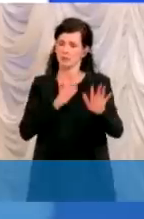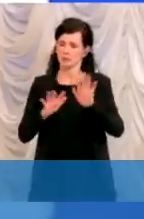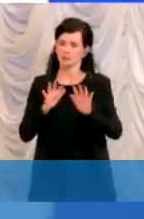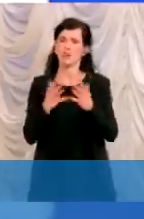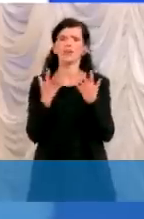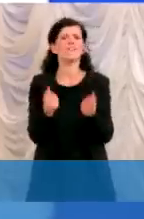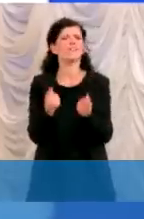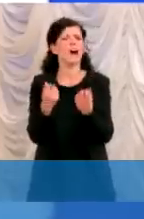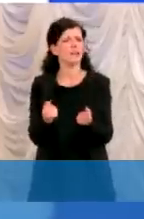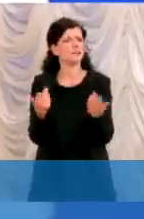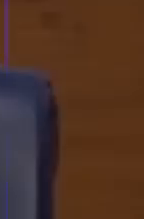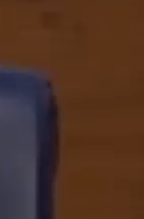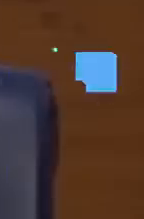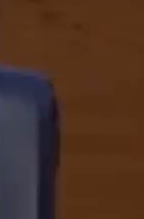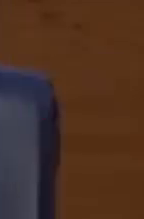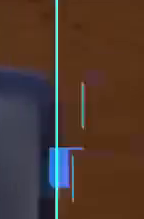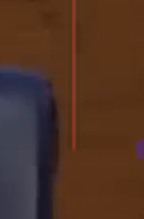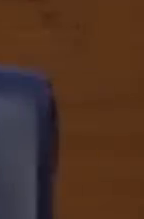Il MES.